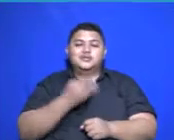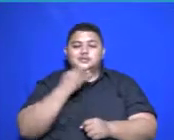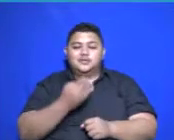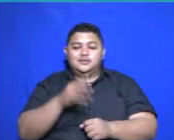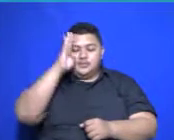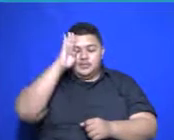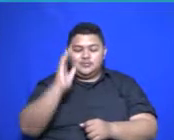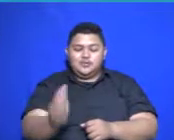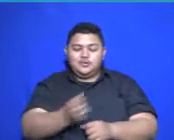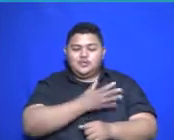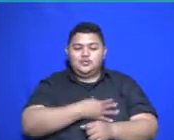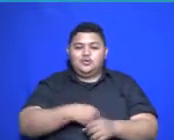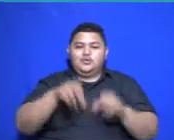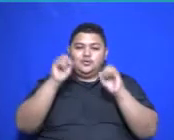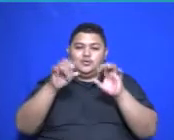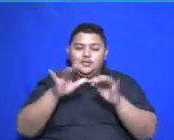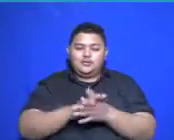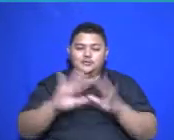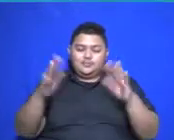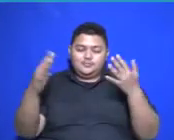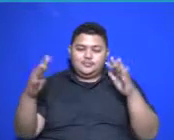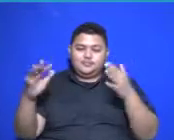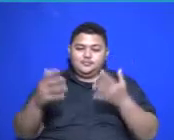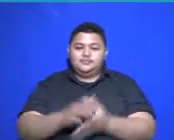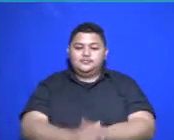kasih. Wassalamualaikum warahmatullahi wabarakatuh. Terima